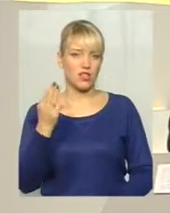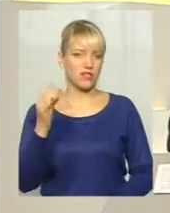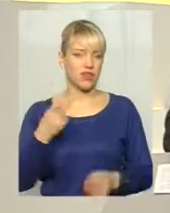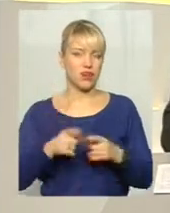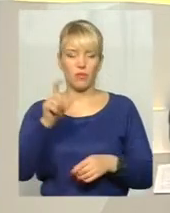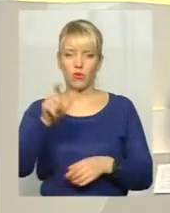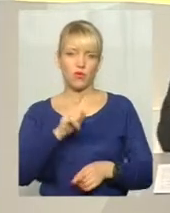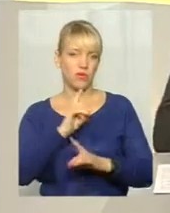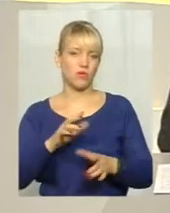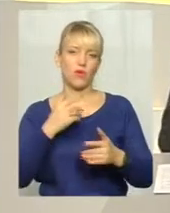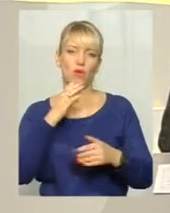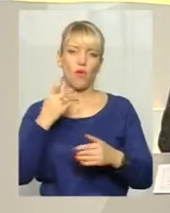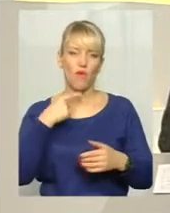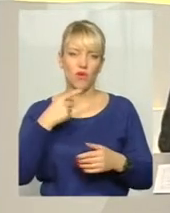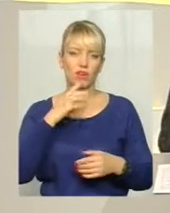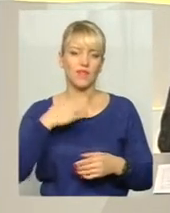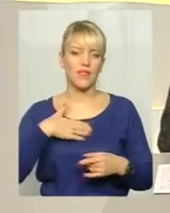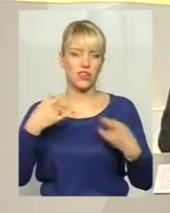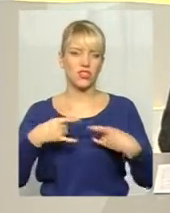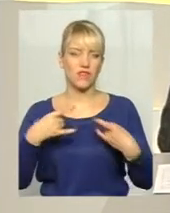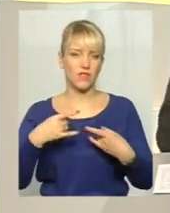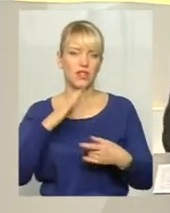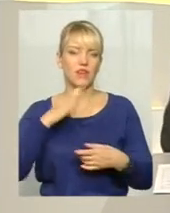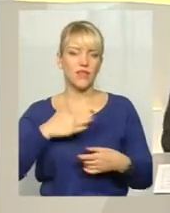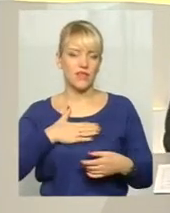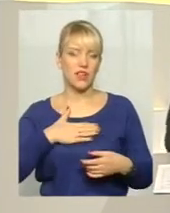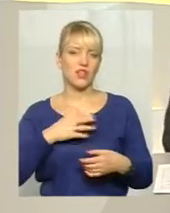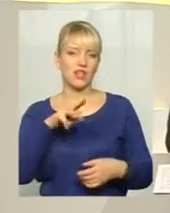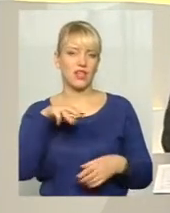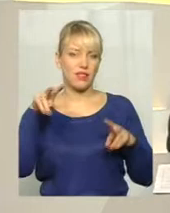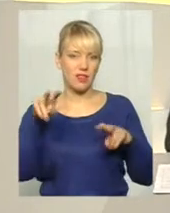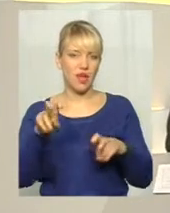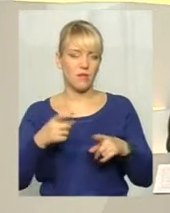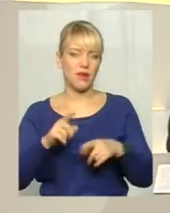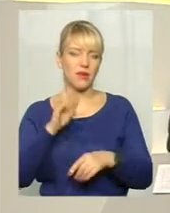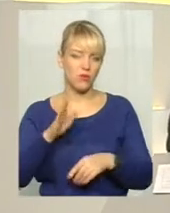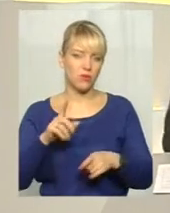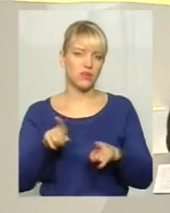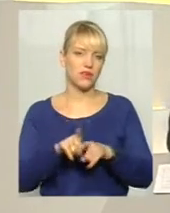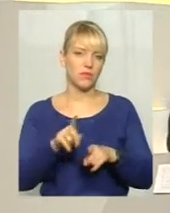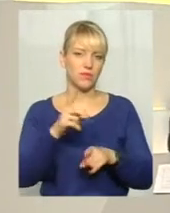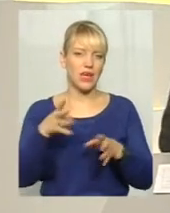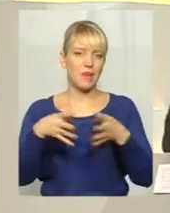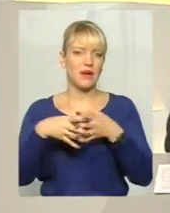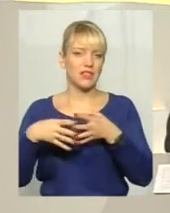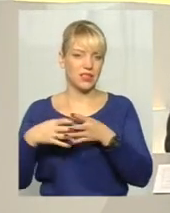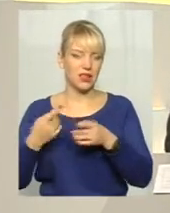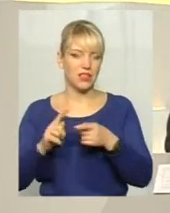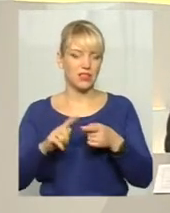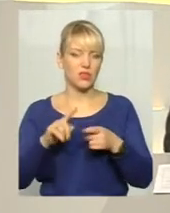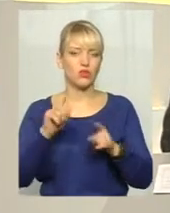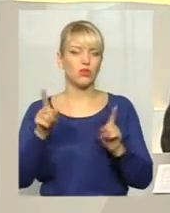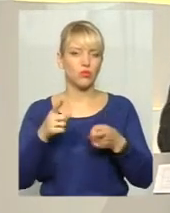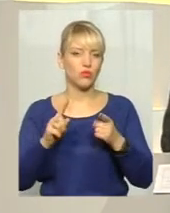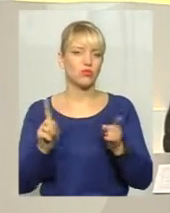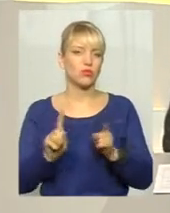говорити, принаймні в нашому ефірі, в нашій темі, хоча, можливо, десь воно і буде пересікатися, тому що інколи, можливо, ці події